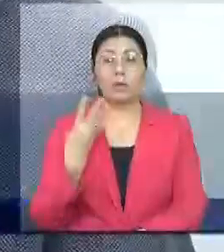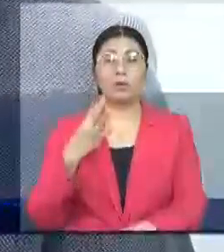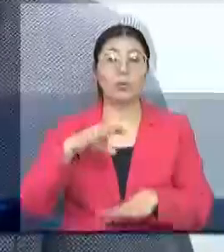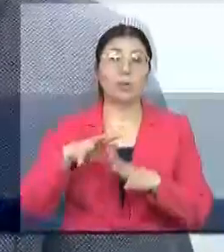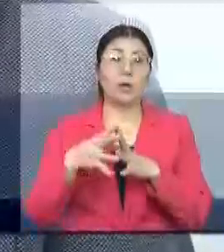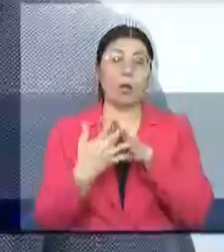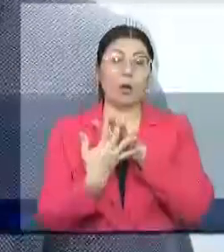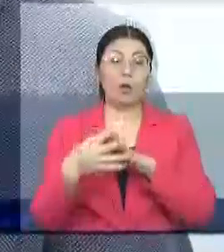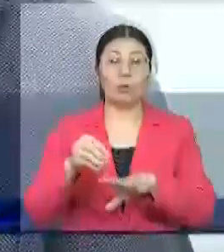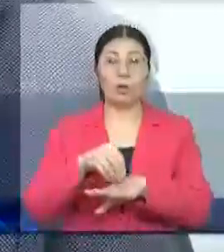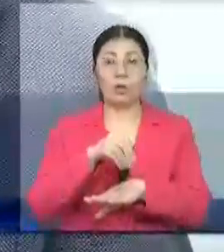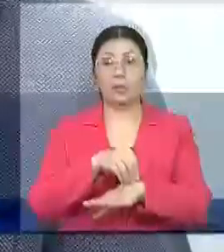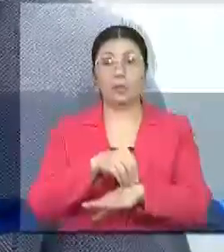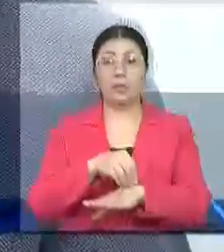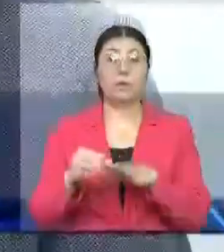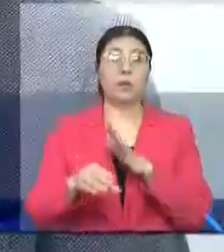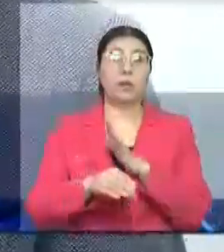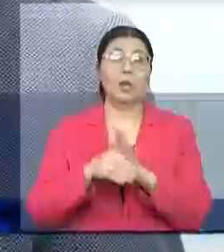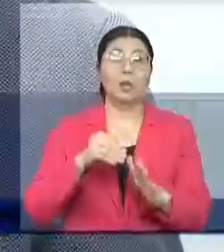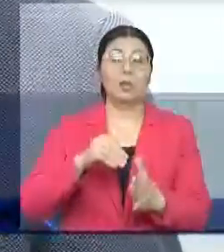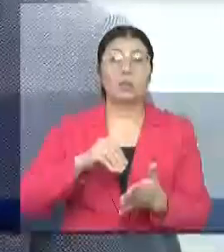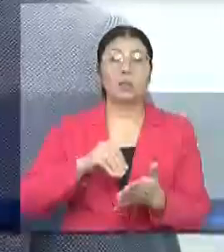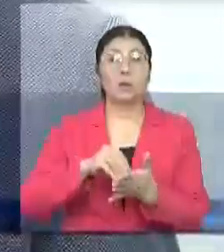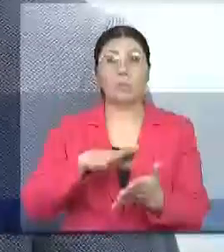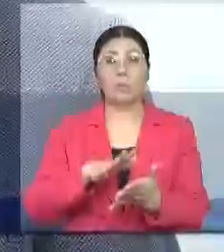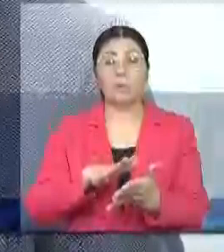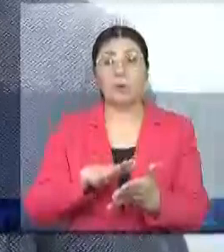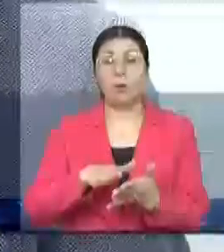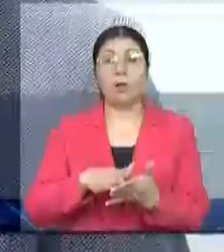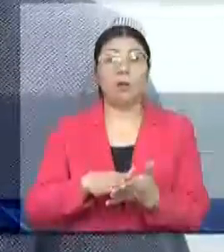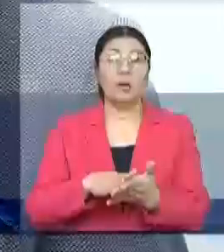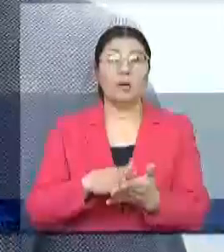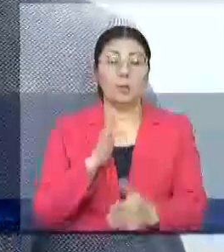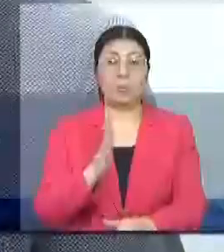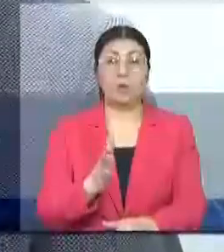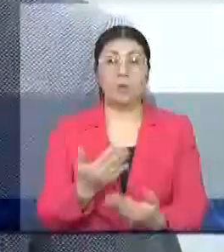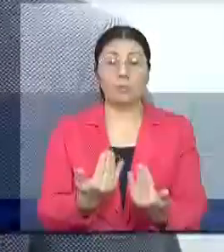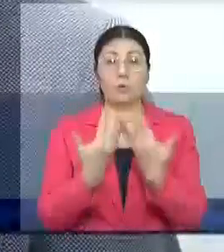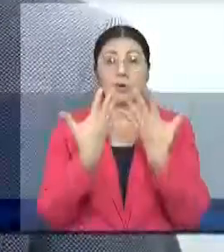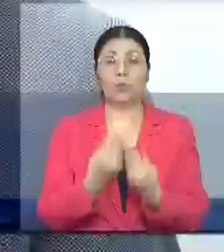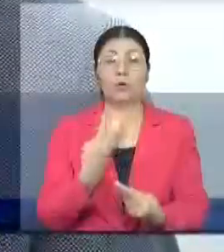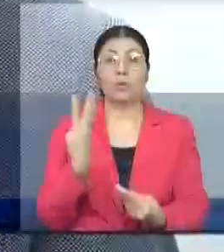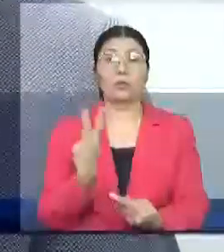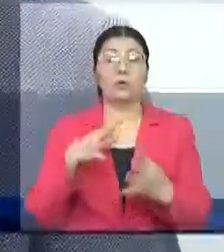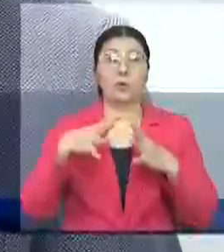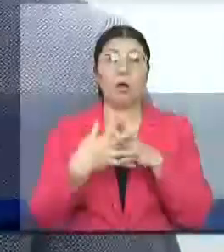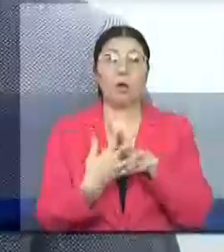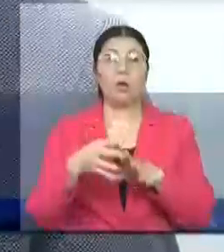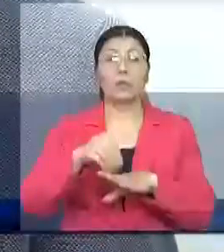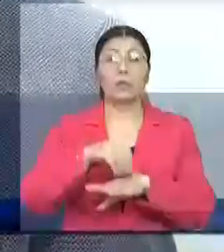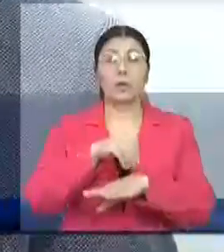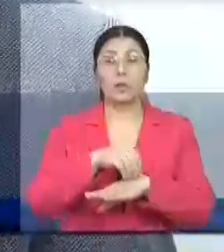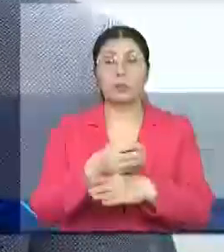округ әкімдерінің сайлауы белгіленді. Бүгінгі күні сол 4 селолық округ әкімдеріне